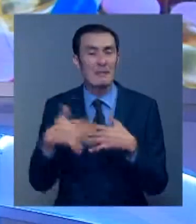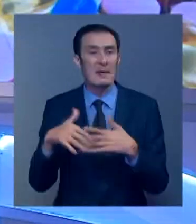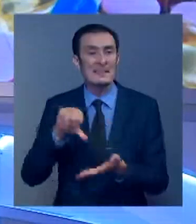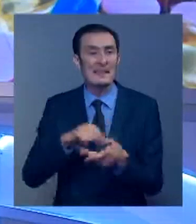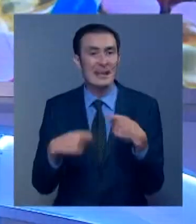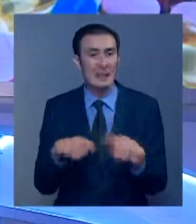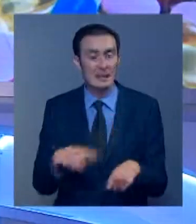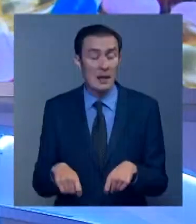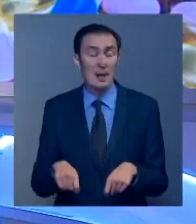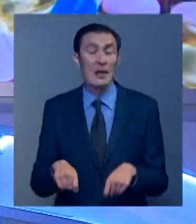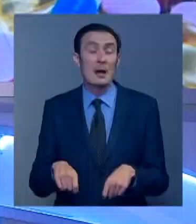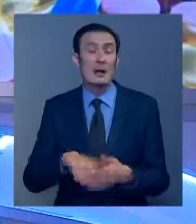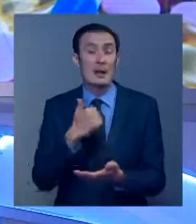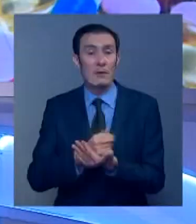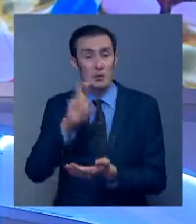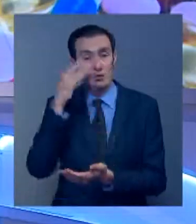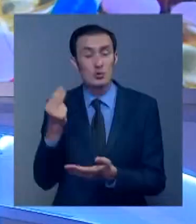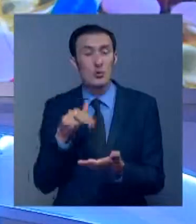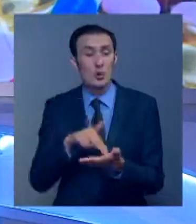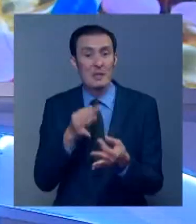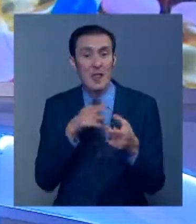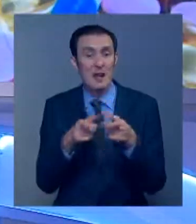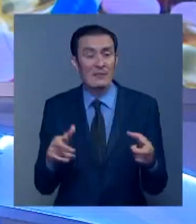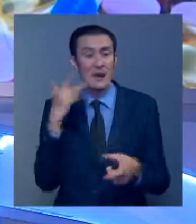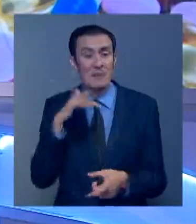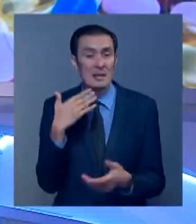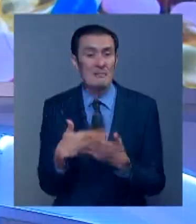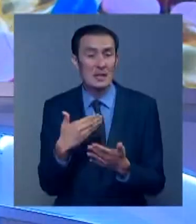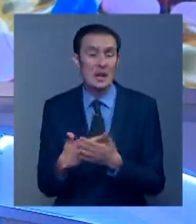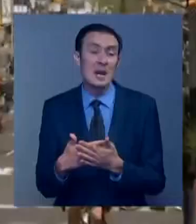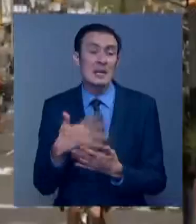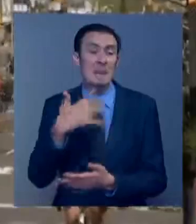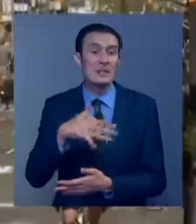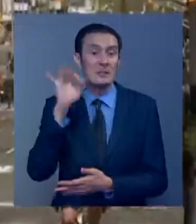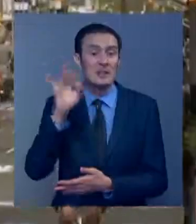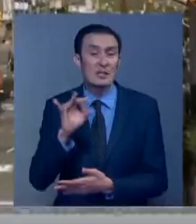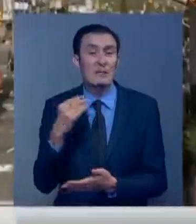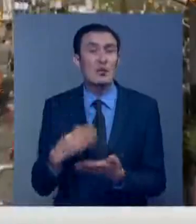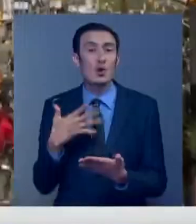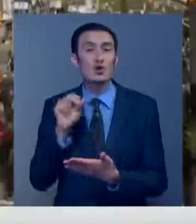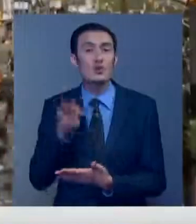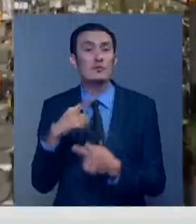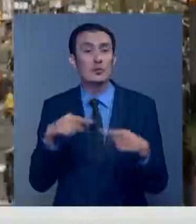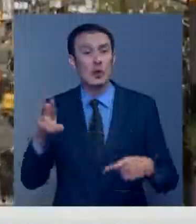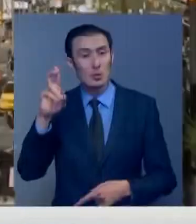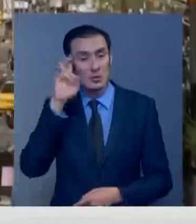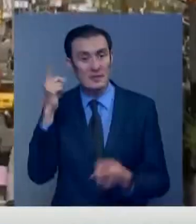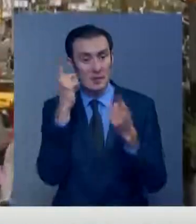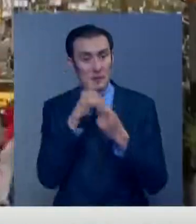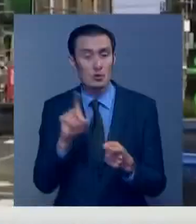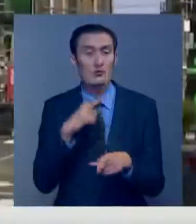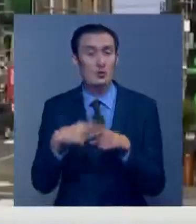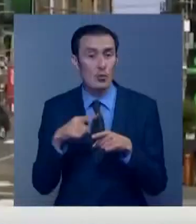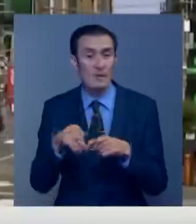посредников. Глава Белого дома подчеркнул, что цены на лекарства в Америке в среднем на 50% выше, чем в других странах. Он сообщил, что